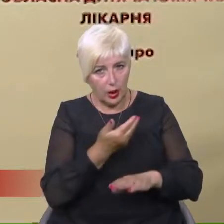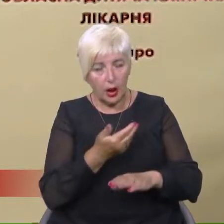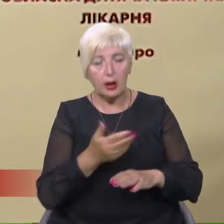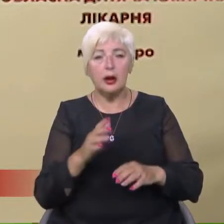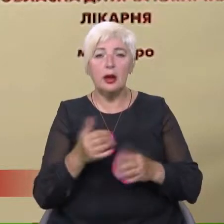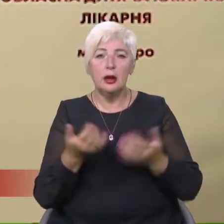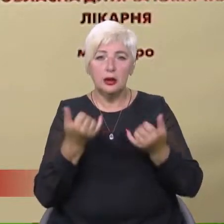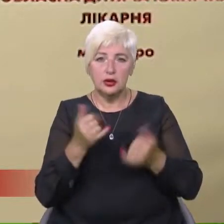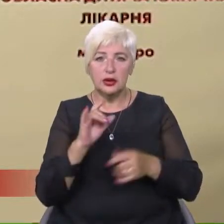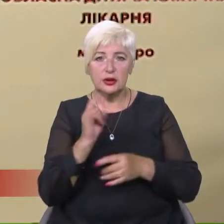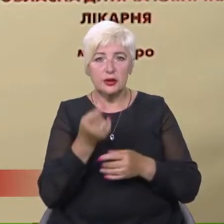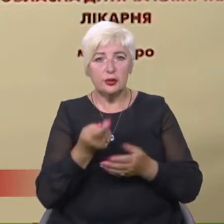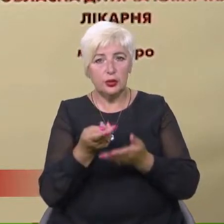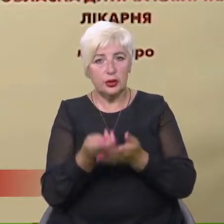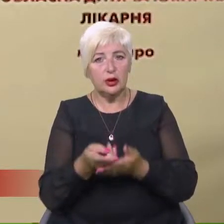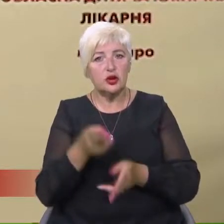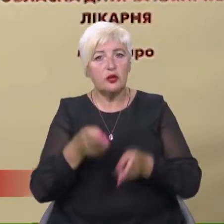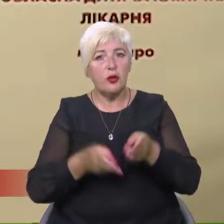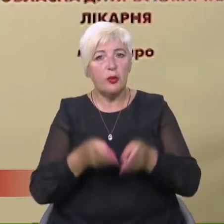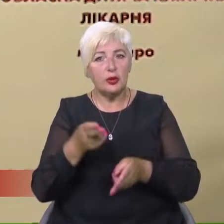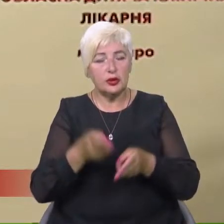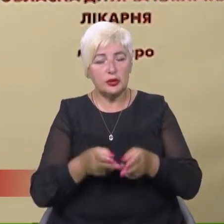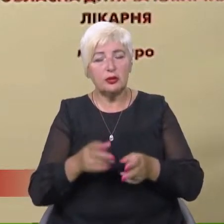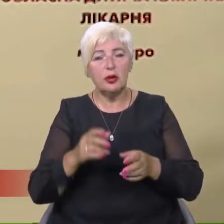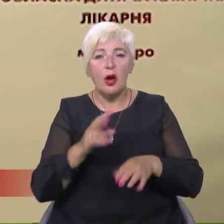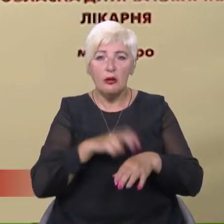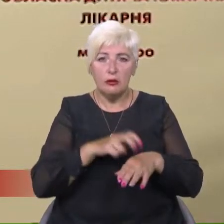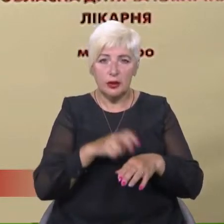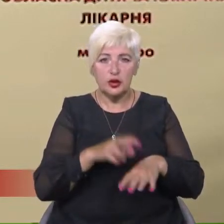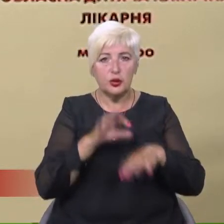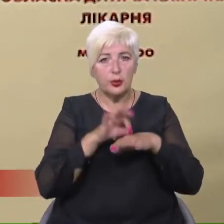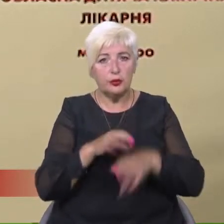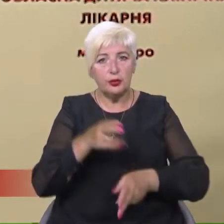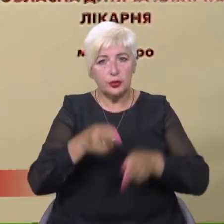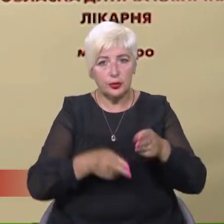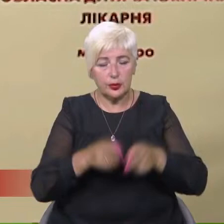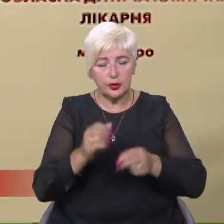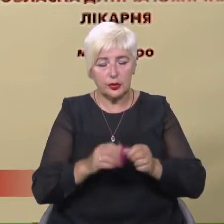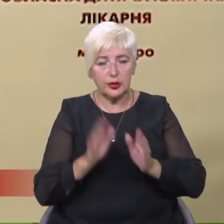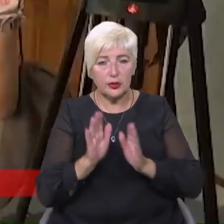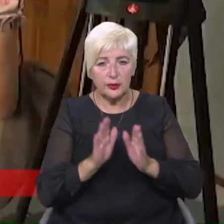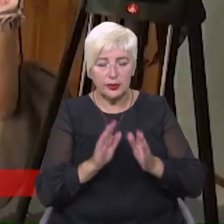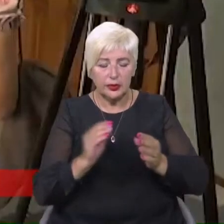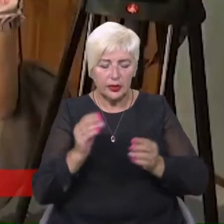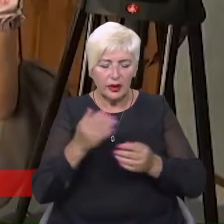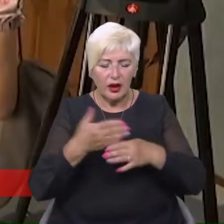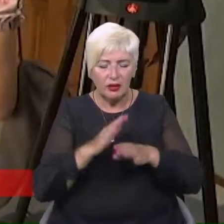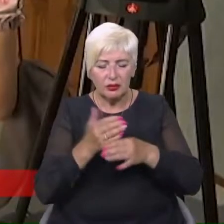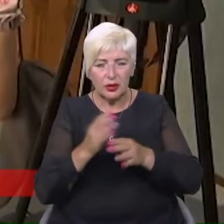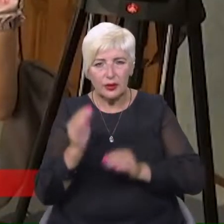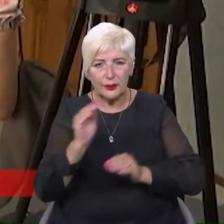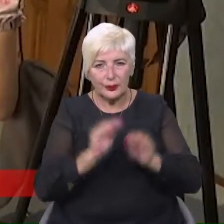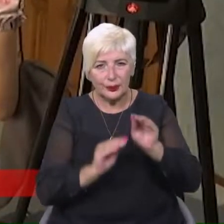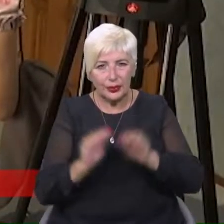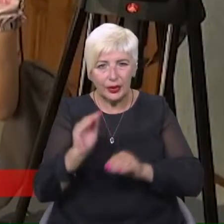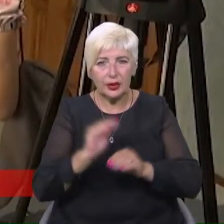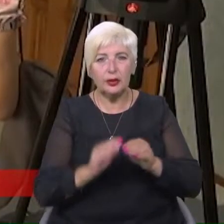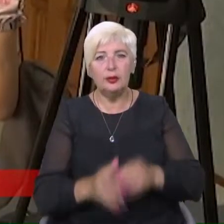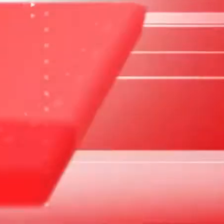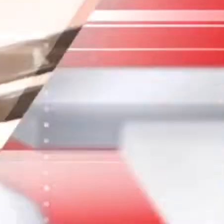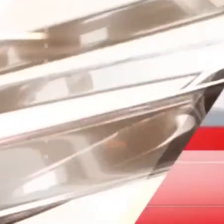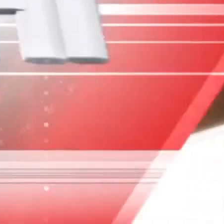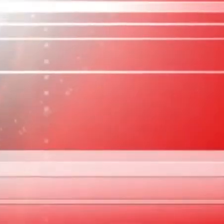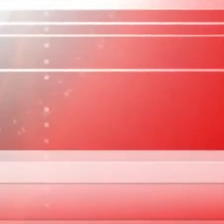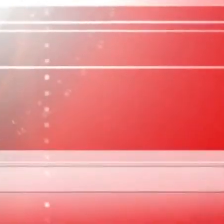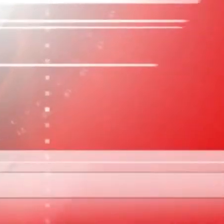ребенок находится в операционной. Хирурги-травматологи проводят ей операцию по стабилизации отломков бедра правой нижней конечности.